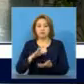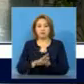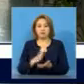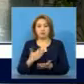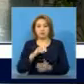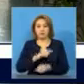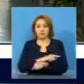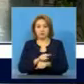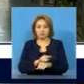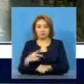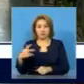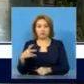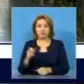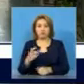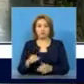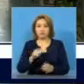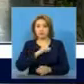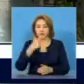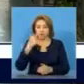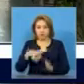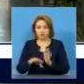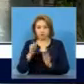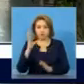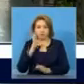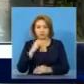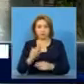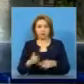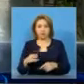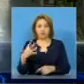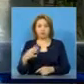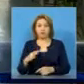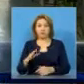сағатқа дейін олардың 300-ден астамы өз таңдауын жасап үлгерді. Одан бөлек 4 адам